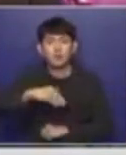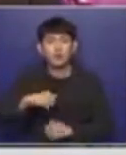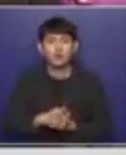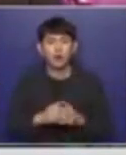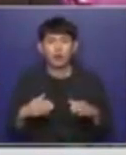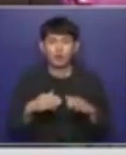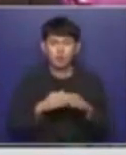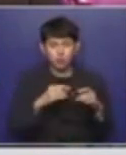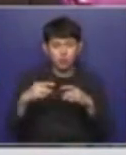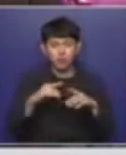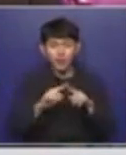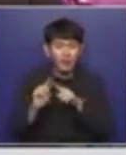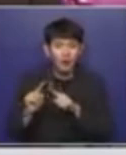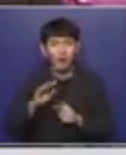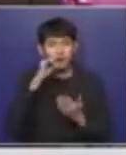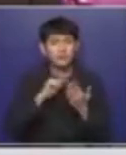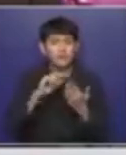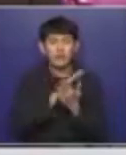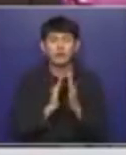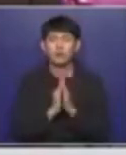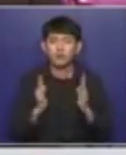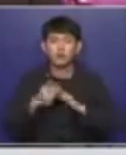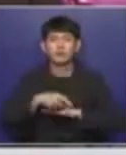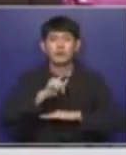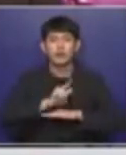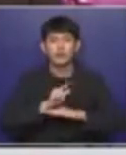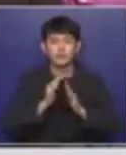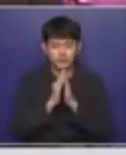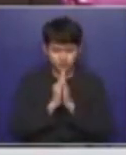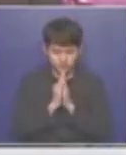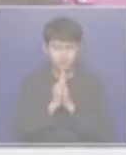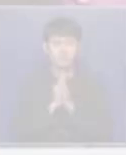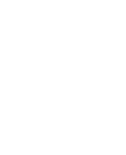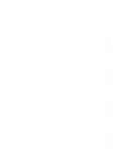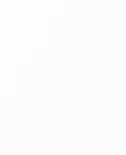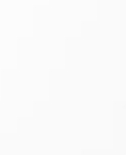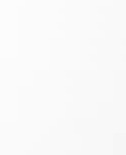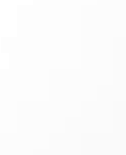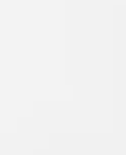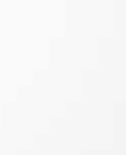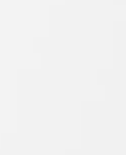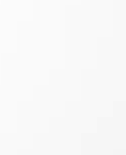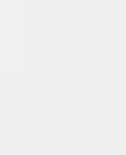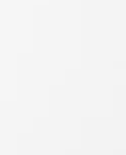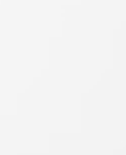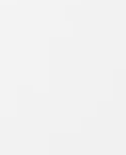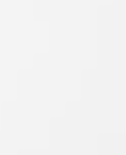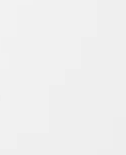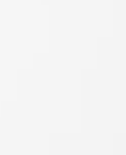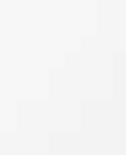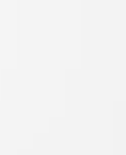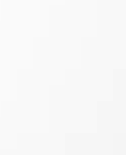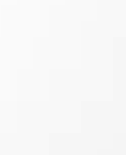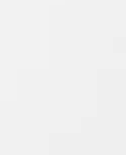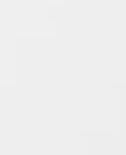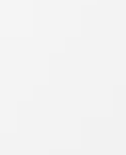กัดประเทศไทยขอบคุณครับท่านประธาน ขอบคุณครับ ถ้าชอบคลิปนี้อย่าลืม